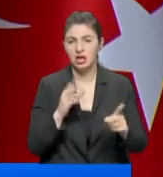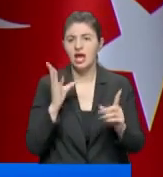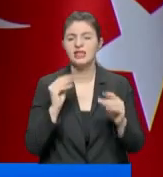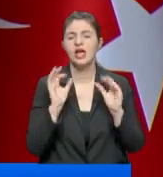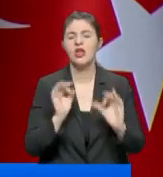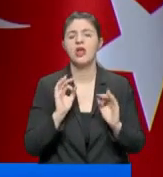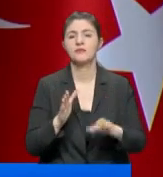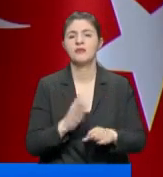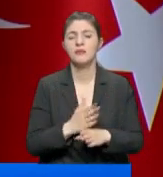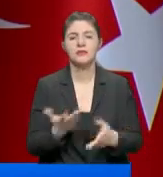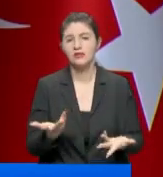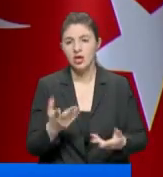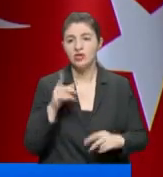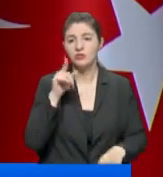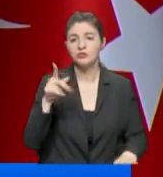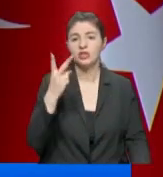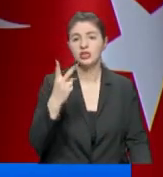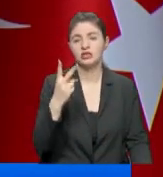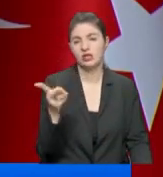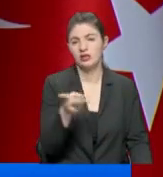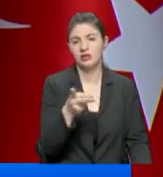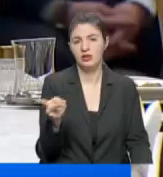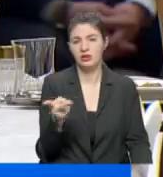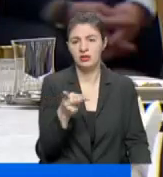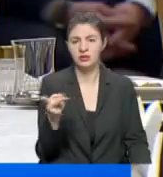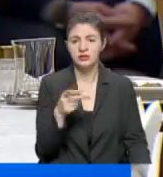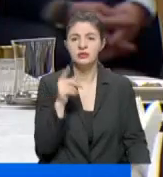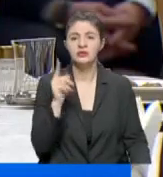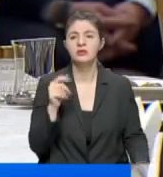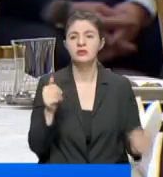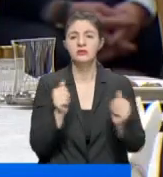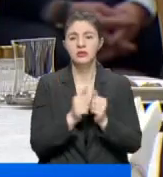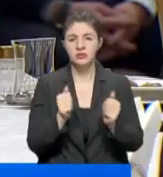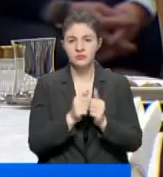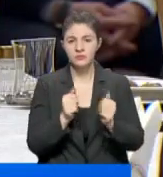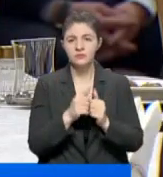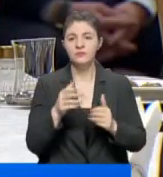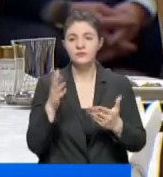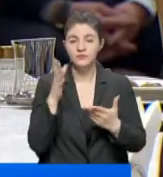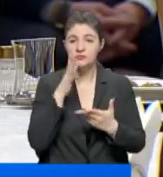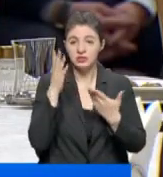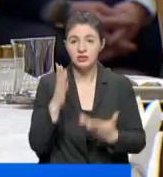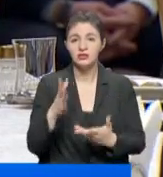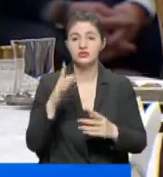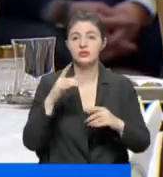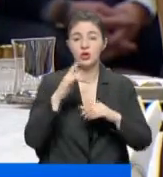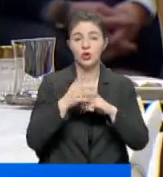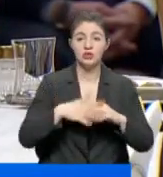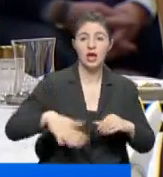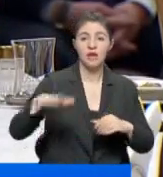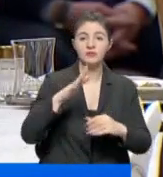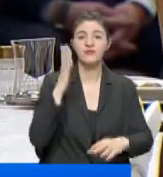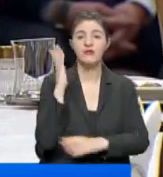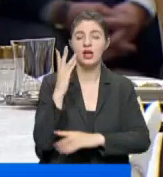en önemli sebebi işte bu iki faktördür. Bununla birlikte bilhassa ülke çapında